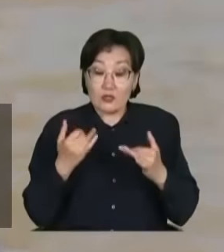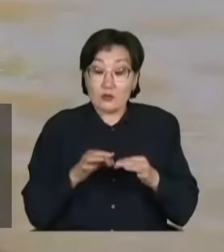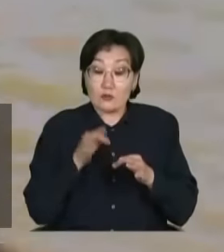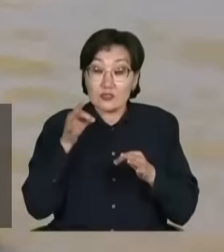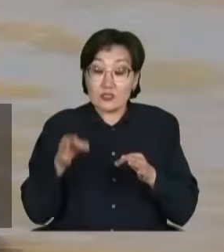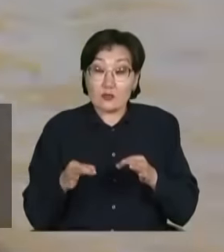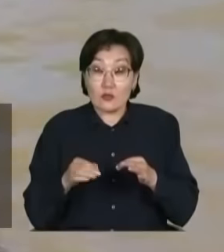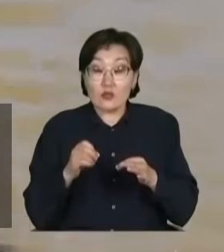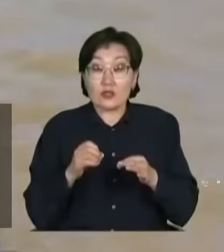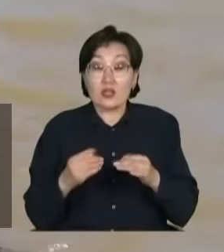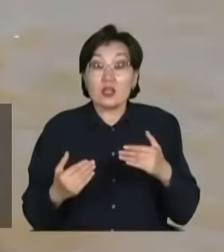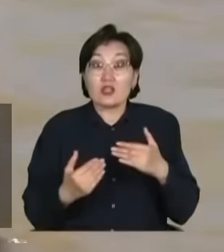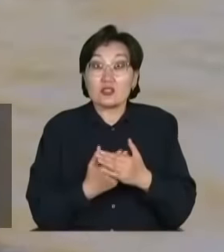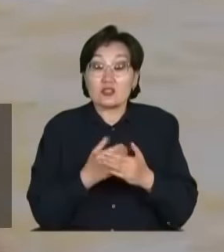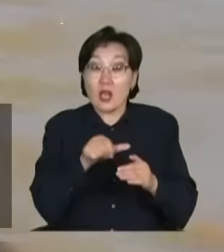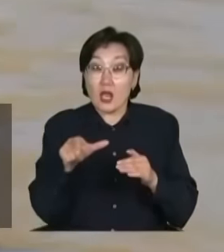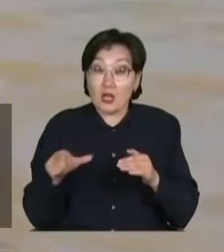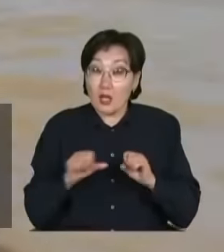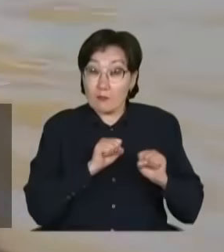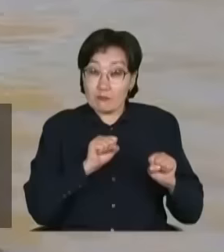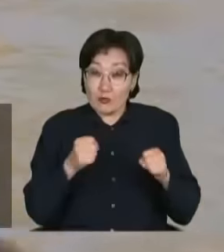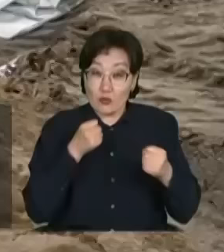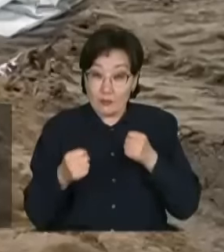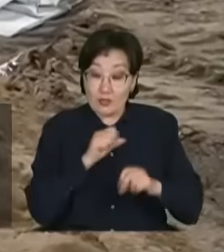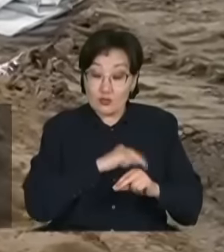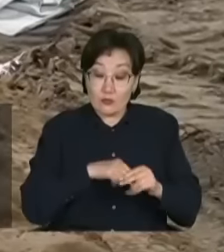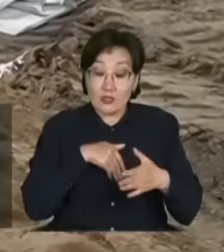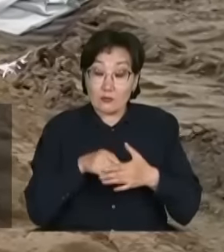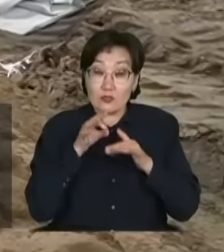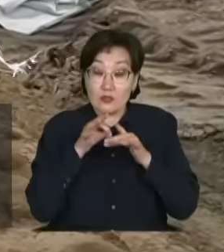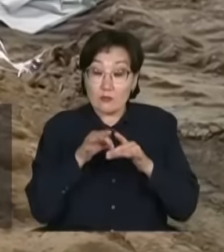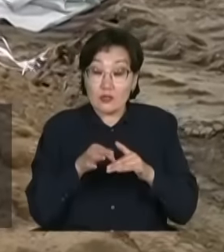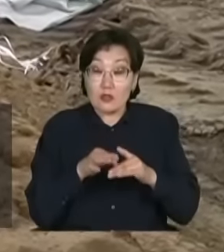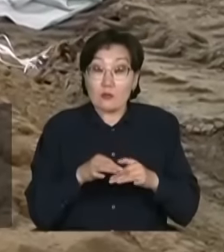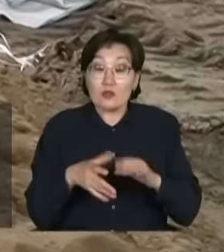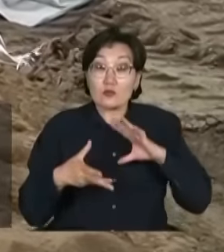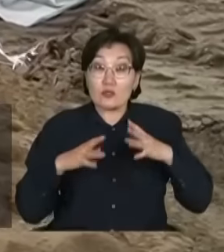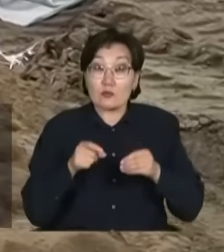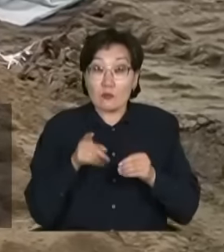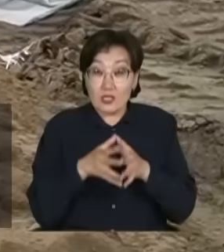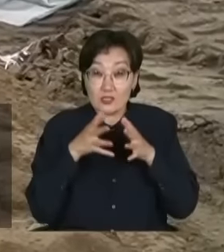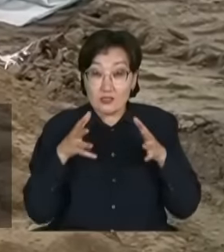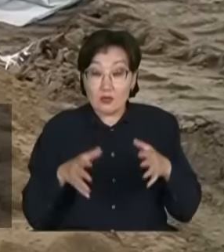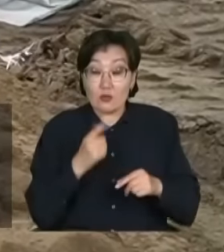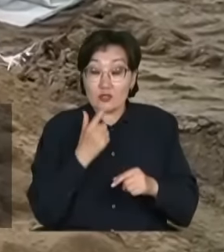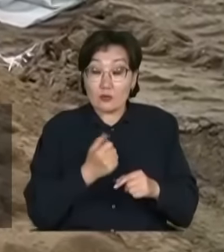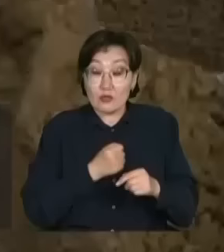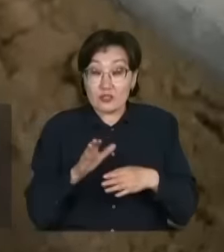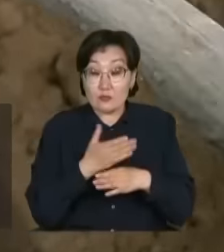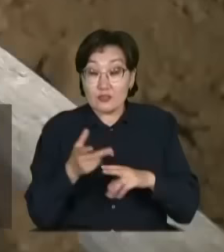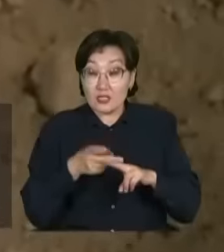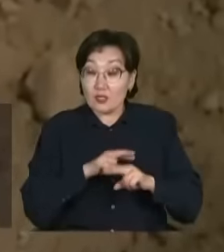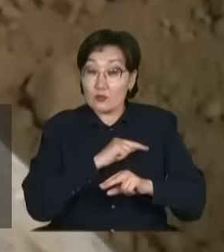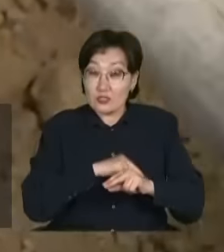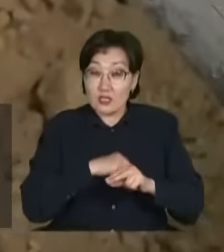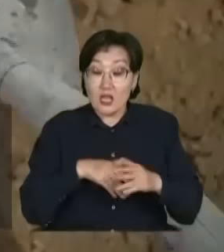аймақта жаға бекіту жұмыстары аса қарқынды жүріп жатыр. Күшті құрылымдар мен бас аяғы мыңнан аса сарбаздан бөлек аталған